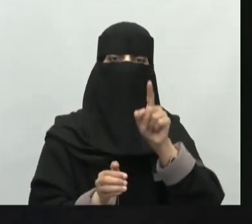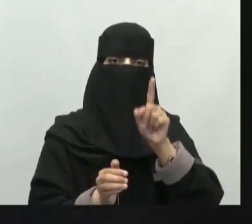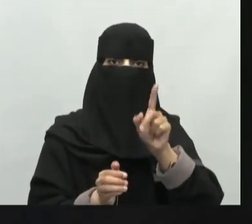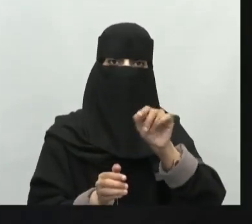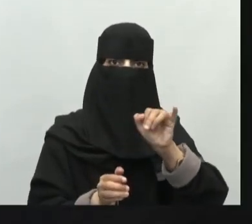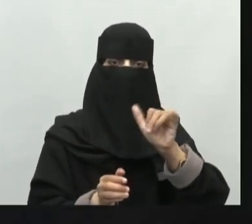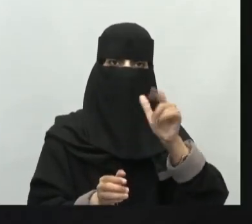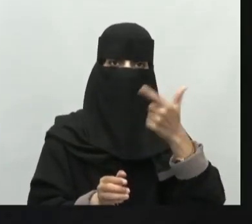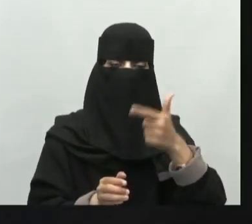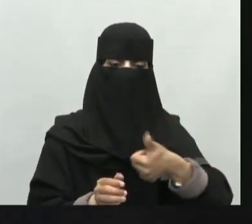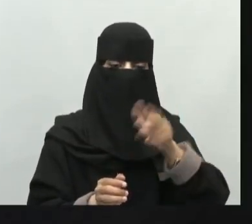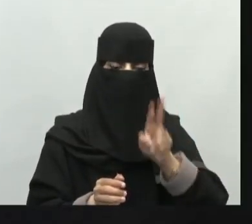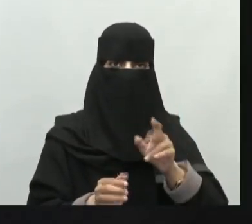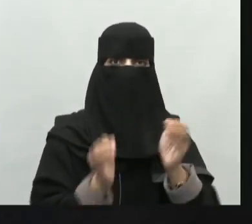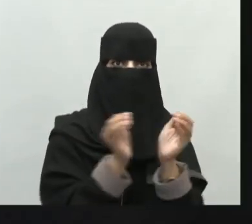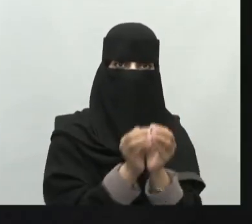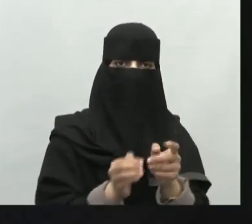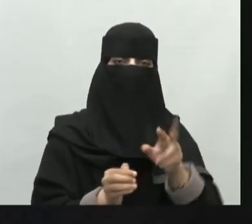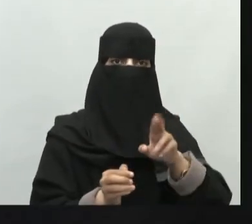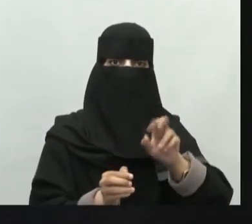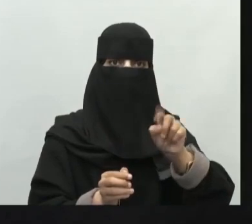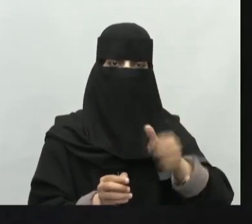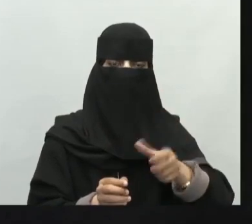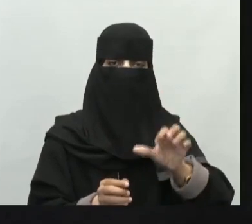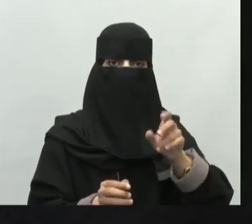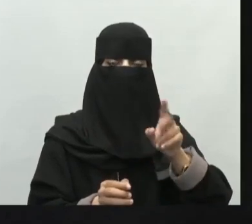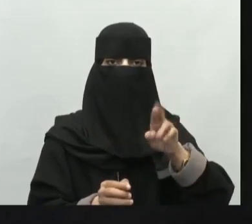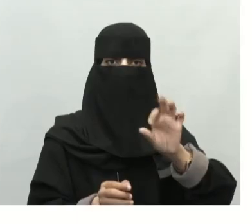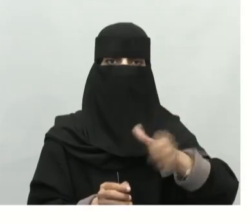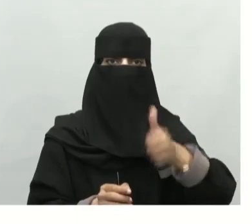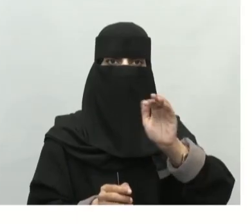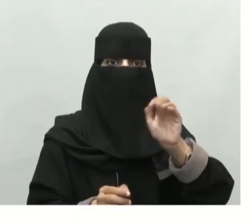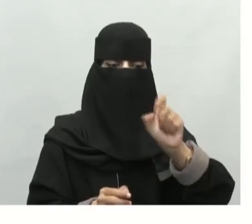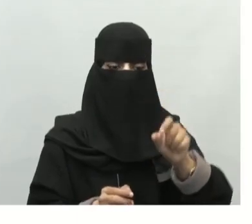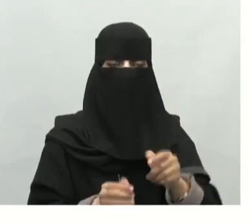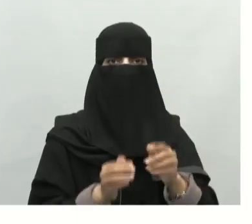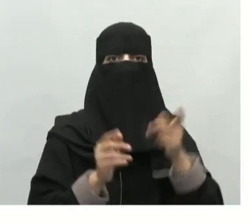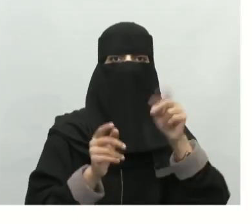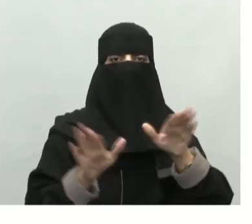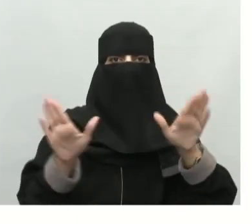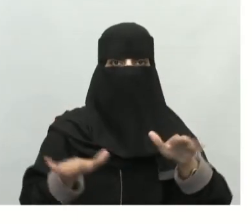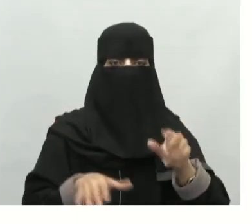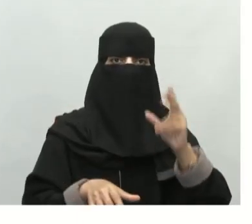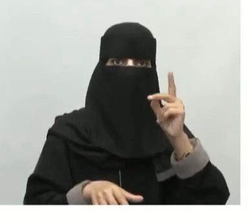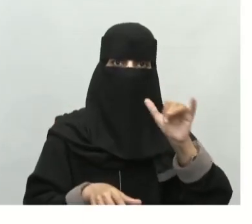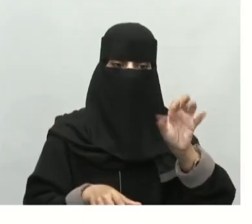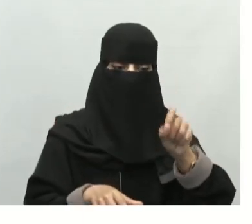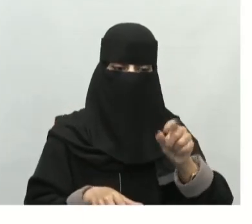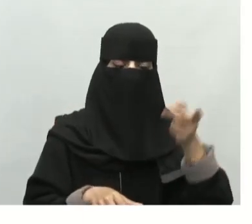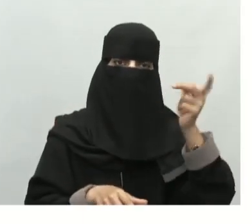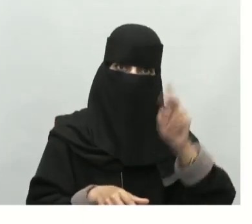البرمائيات الزواحف الطيور واخيرا الثديات تعرفنا